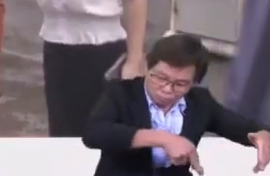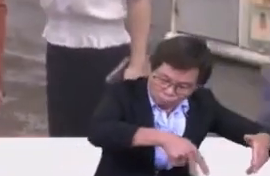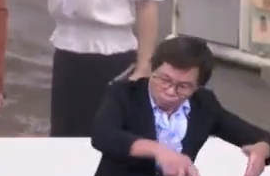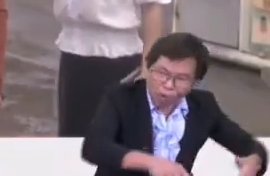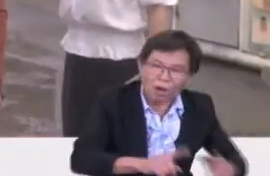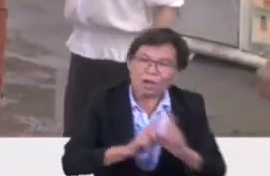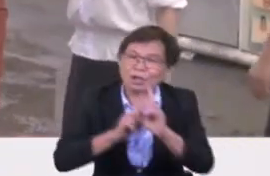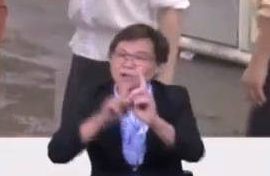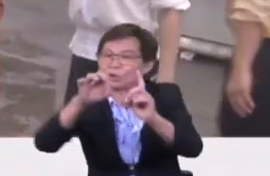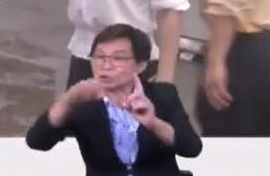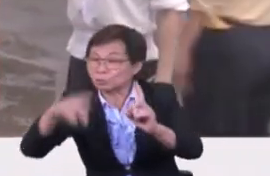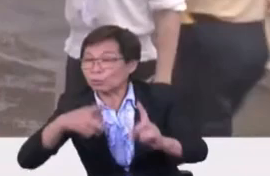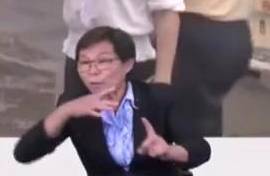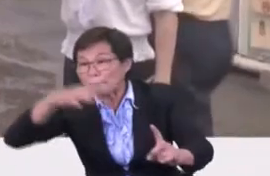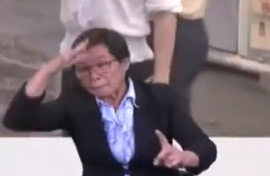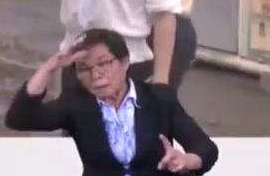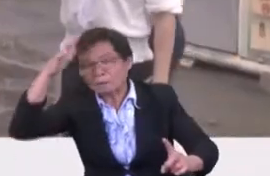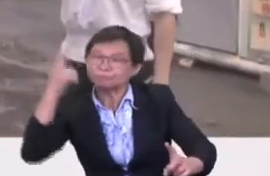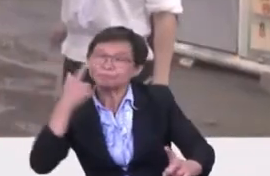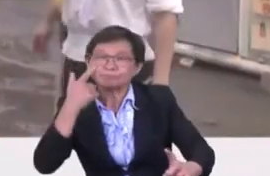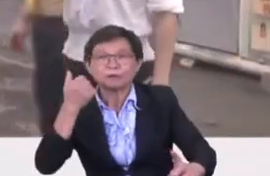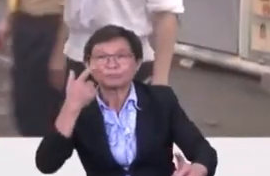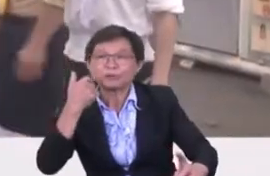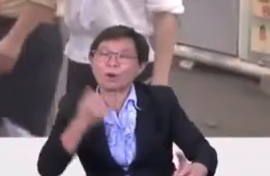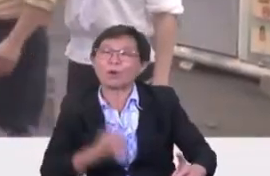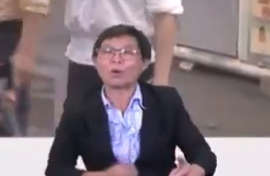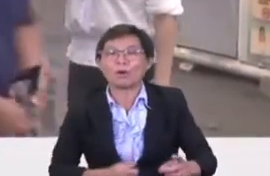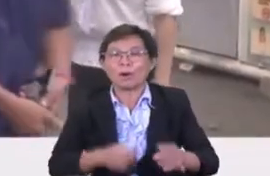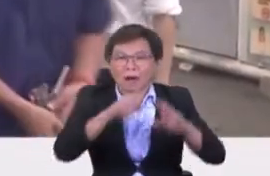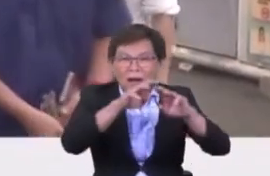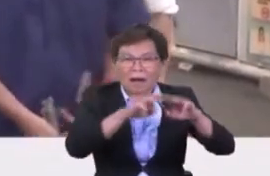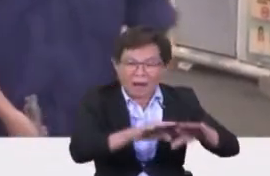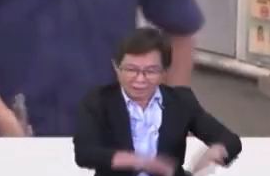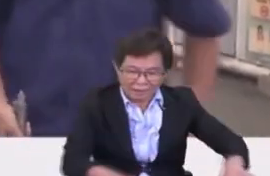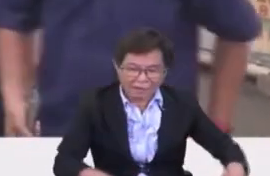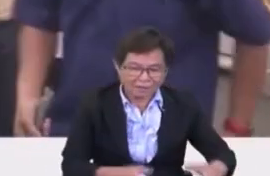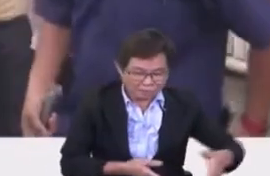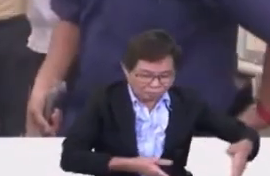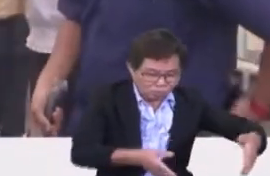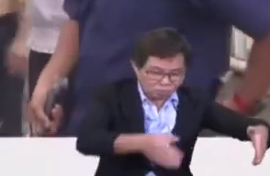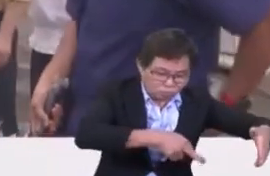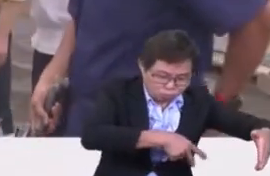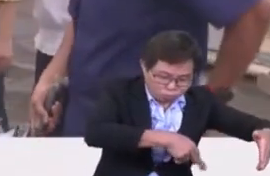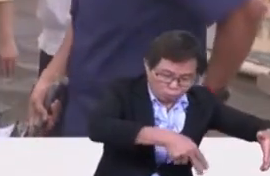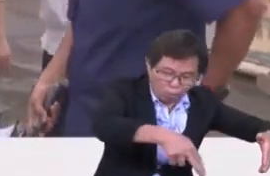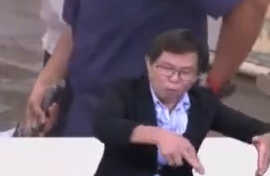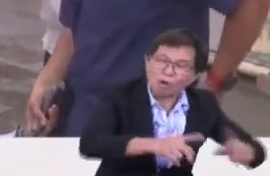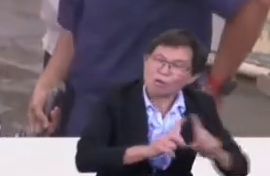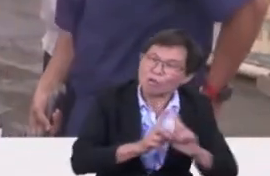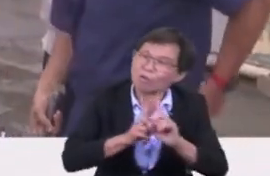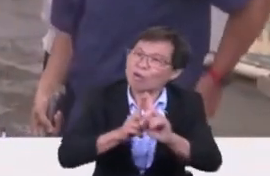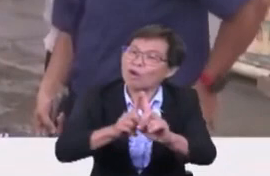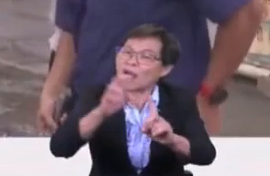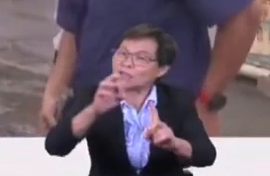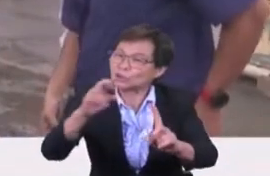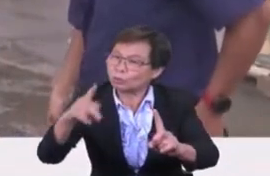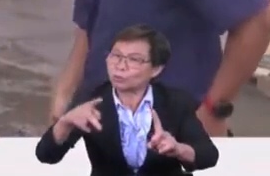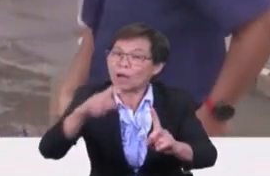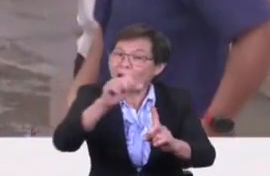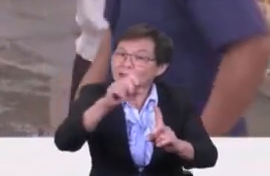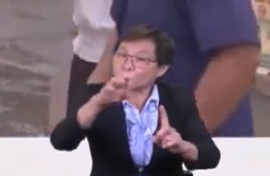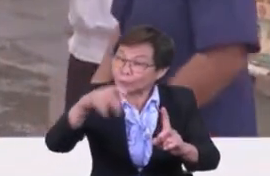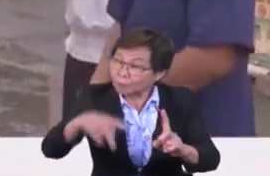Papa tahu anak-anak mereka terkena melalui apel laluan supaya kita follow Sob berbicara